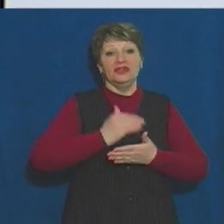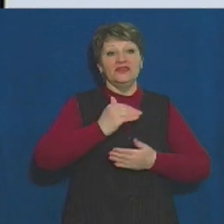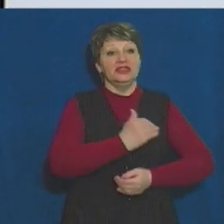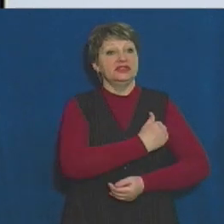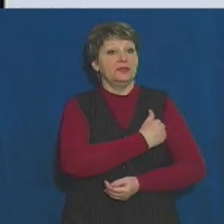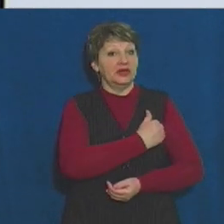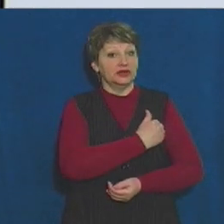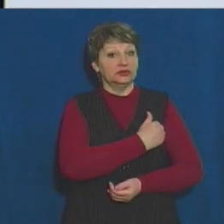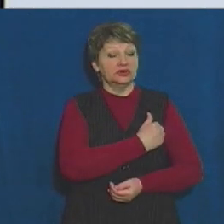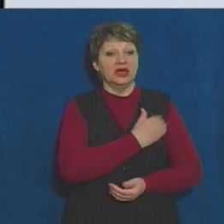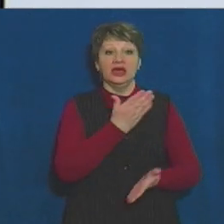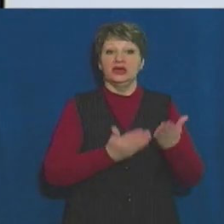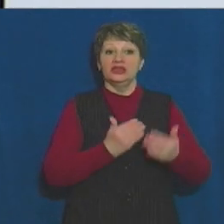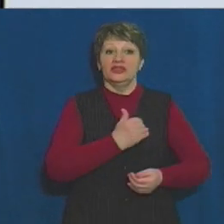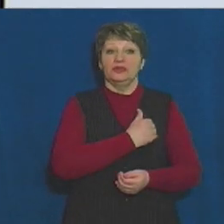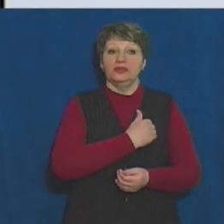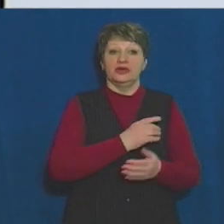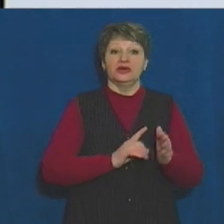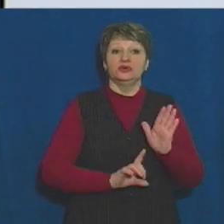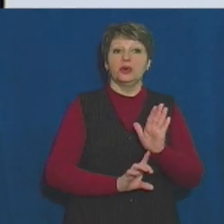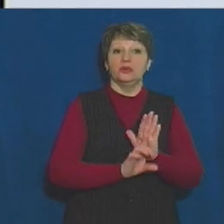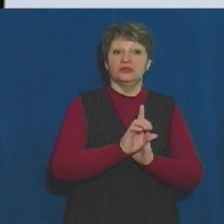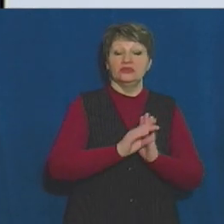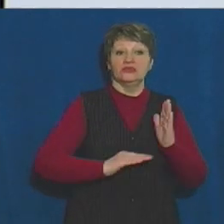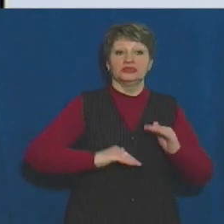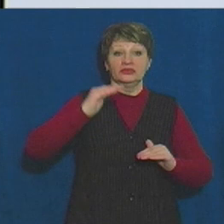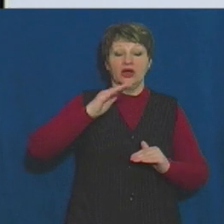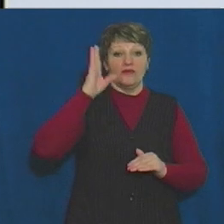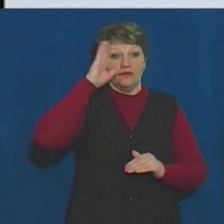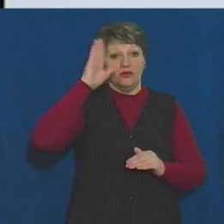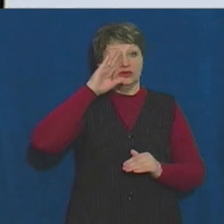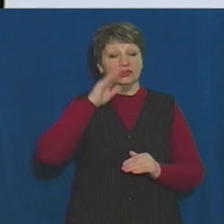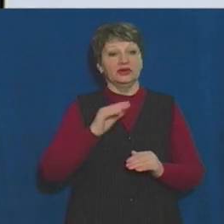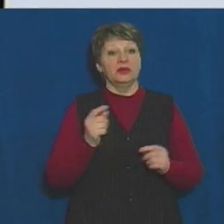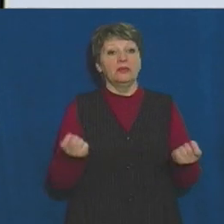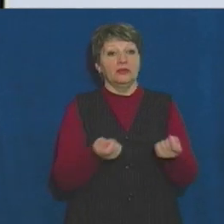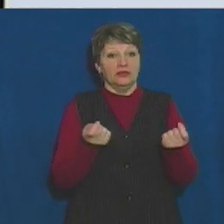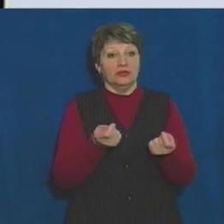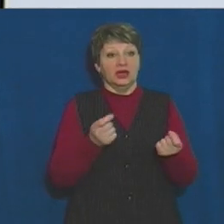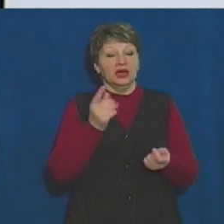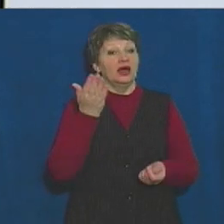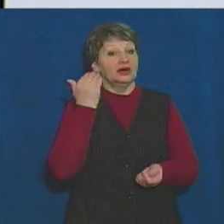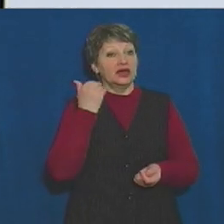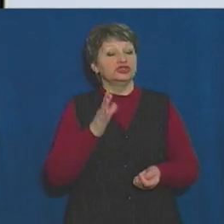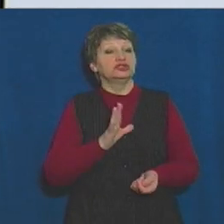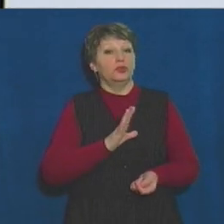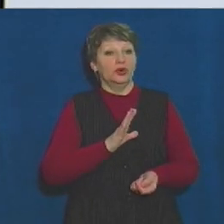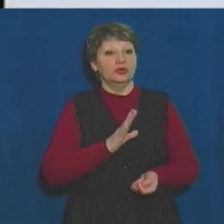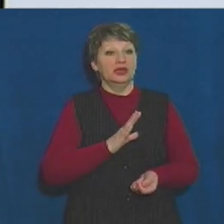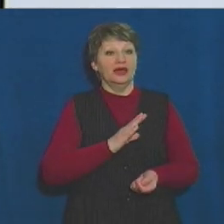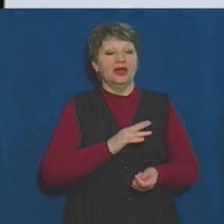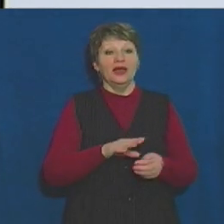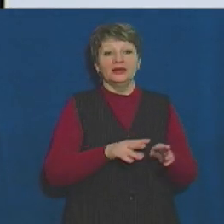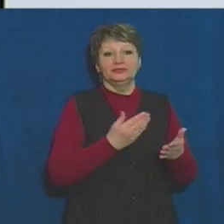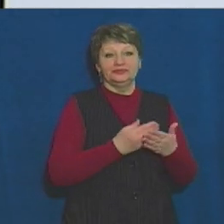тим, як температура підвищилась, у нас впав рівень ґрунтових вод. І самі опади, якщо ви замітили, раніше вони були рівномірно